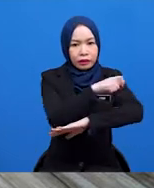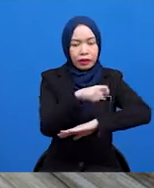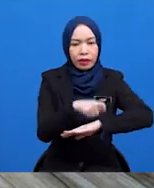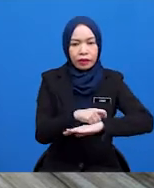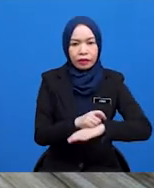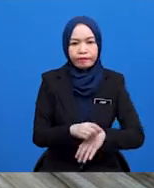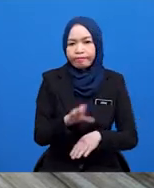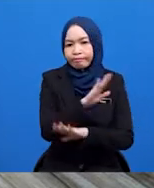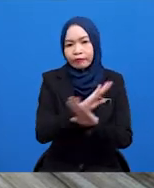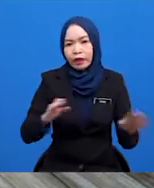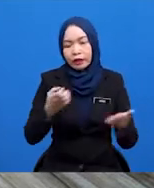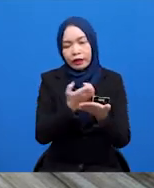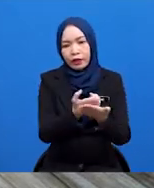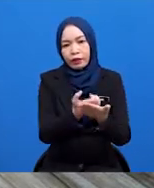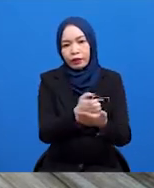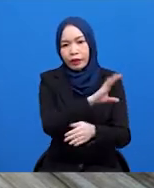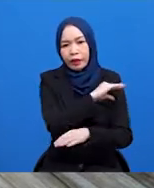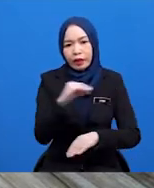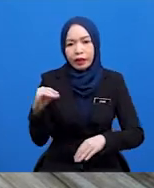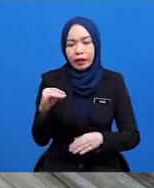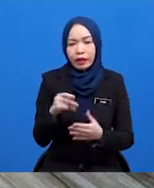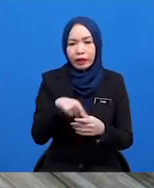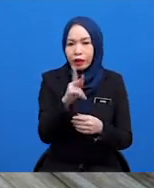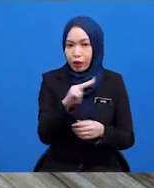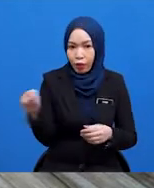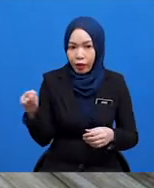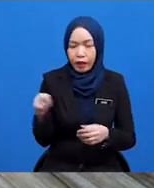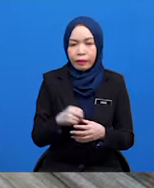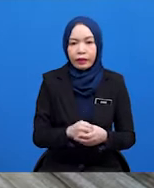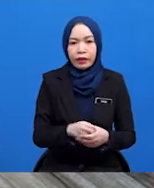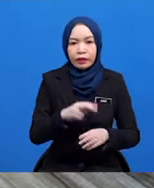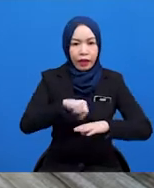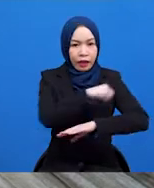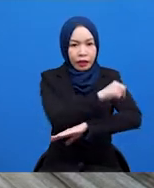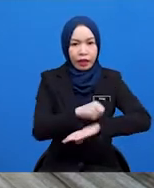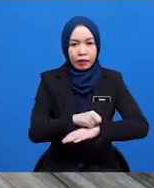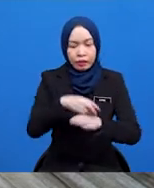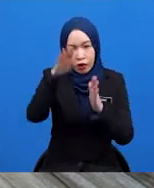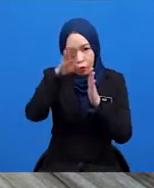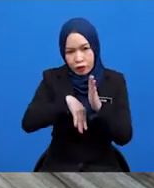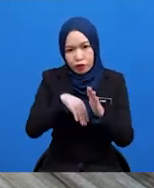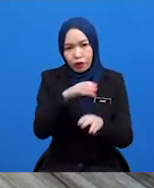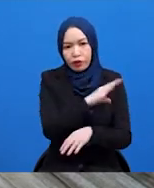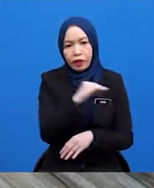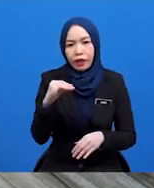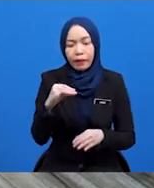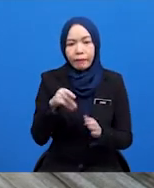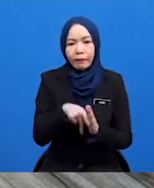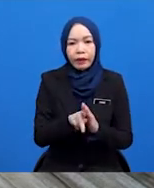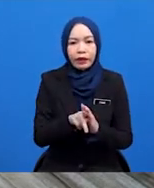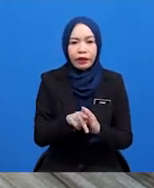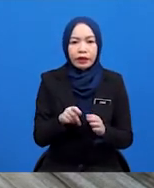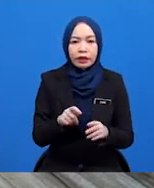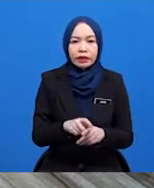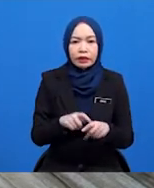dan seterusnya keluaran pertanian merosot di mana para petani memperoleh pendapatan